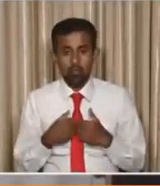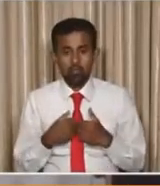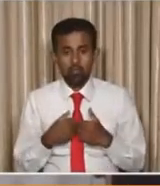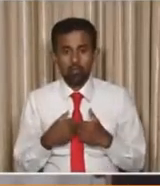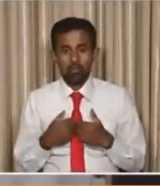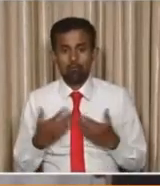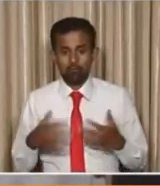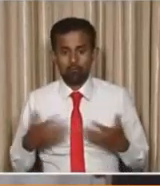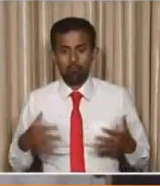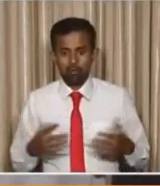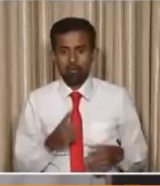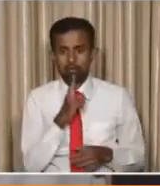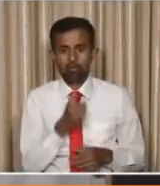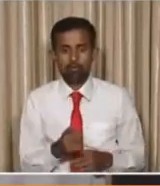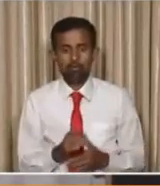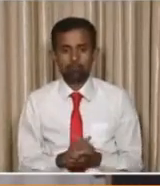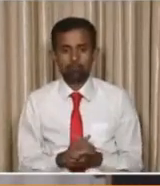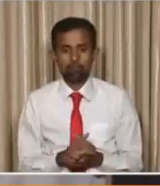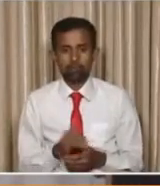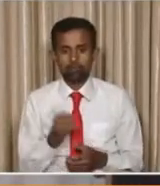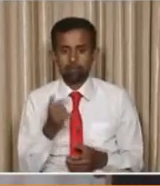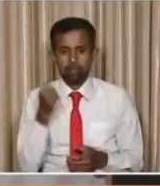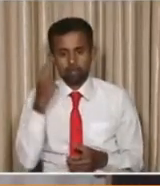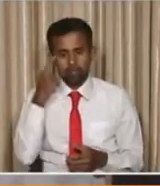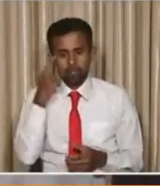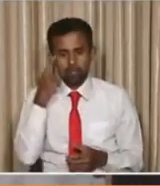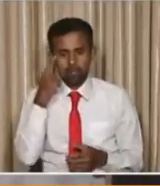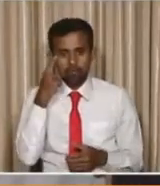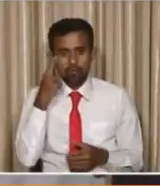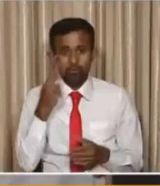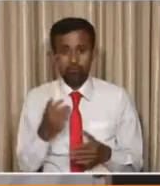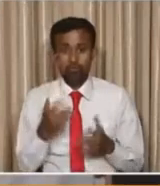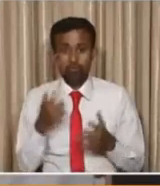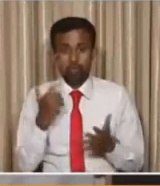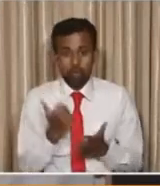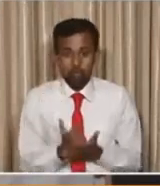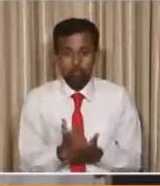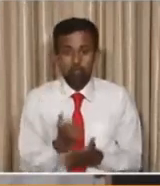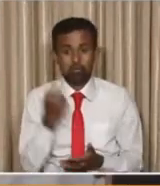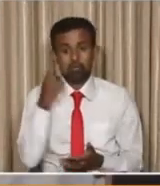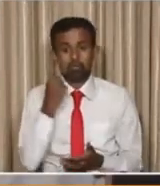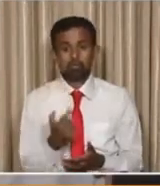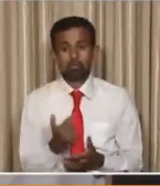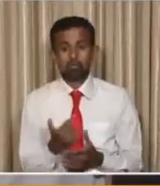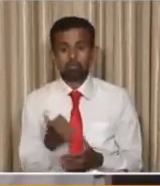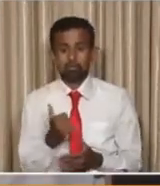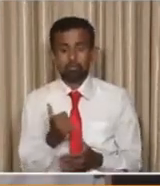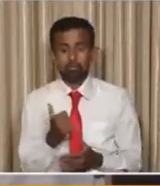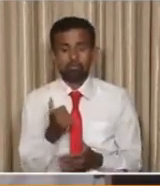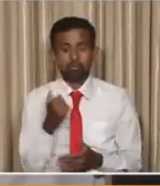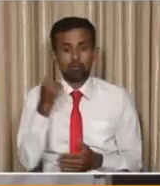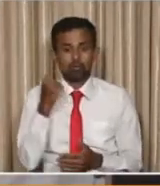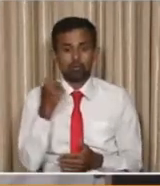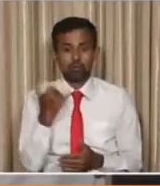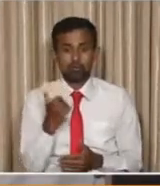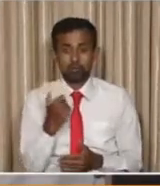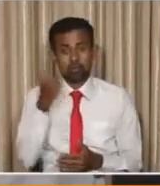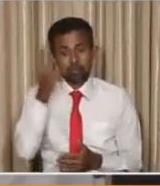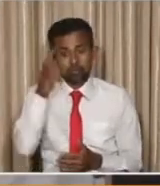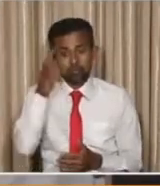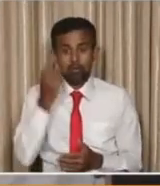කරා කියලා. සමහර හිතුවා මේක එක්වක මේක තවත් අන්ත වෙනවා කියලා. සමහරු